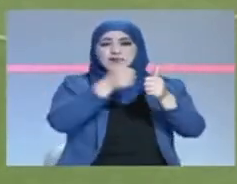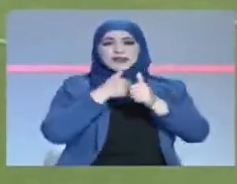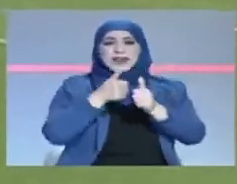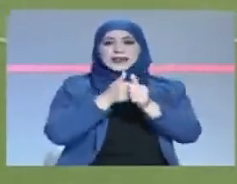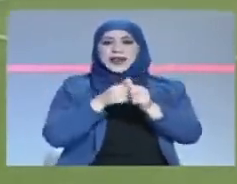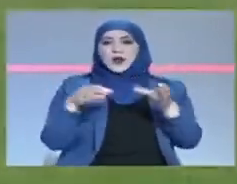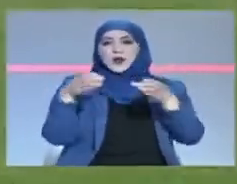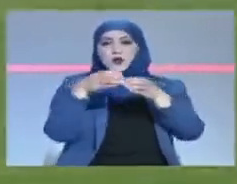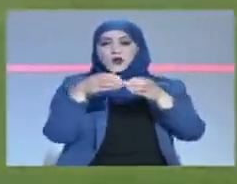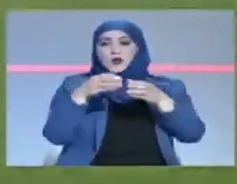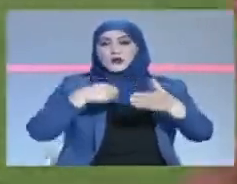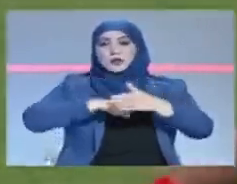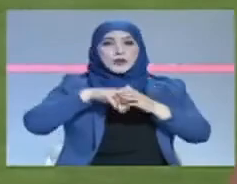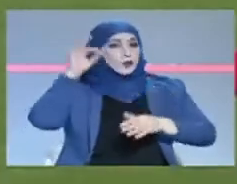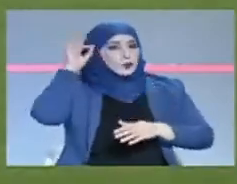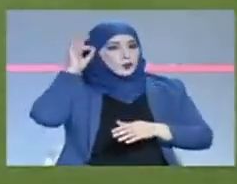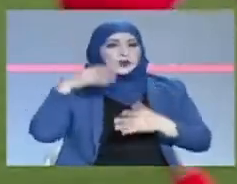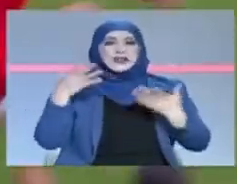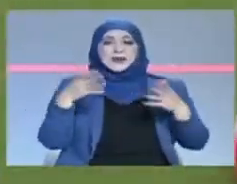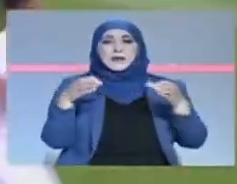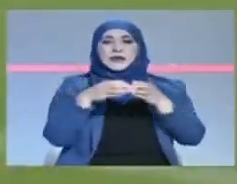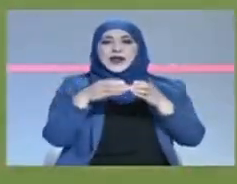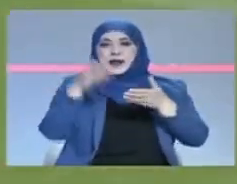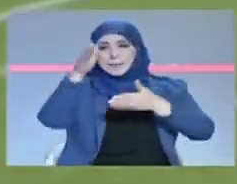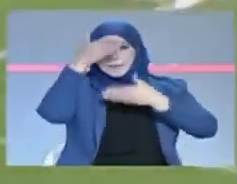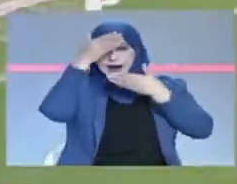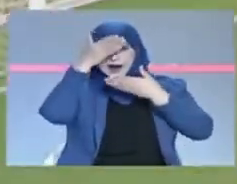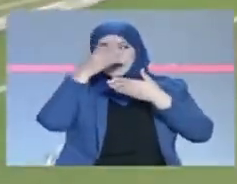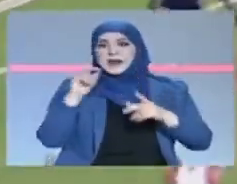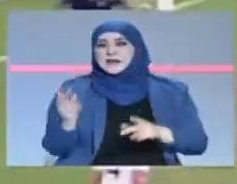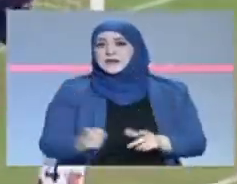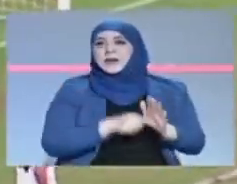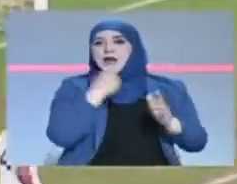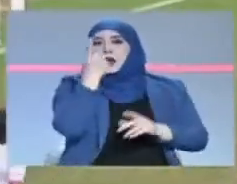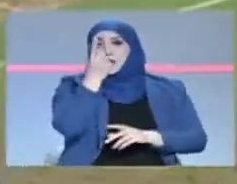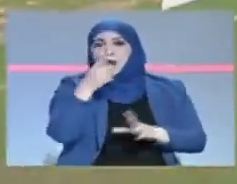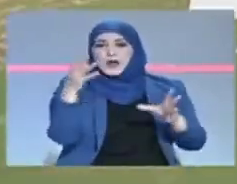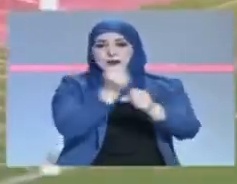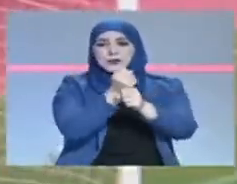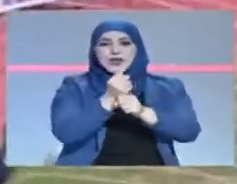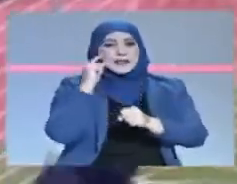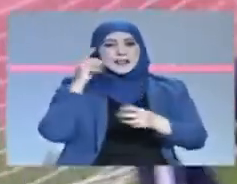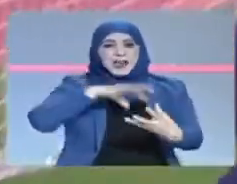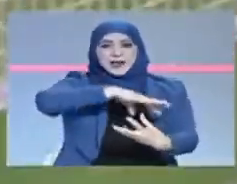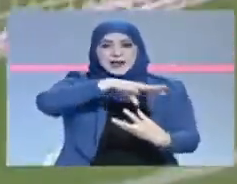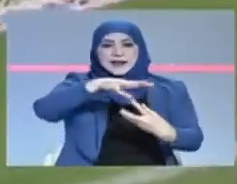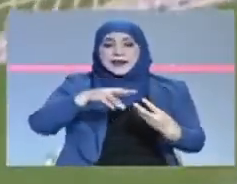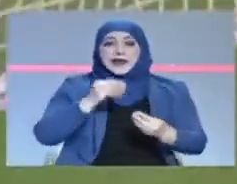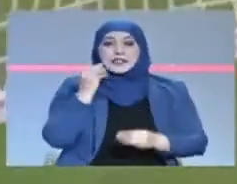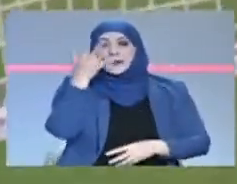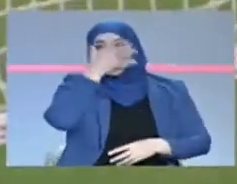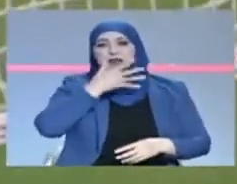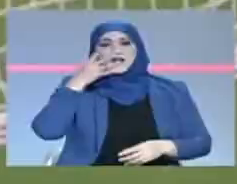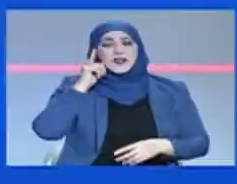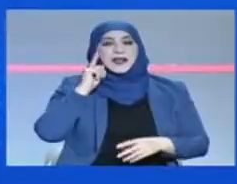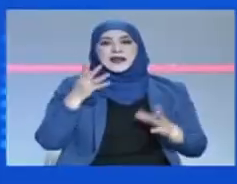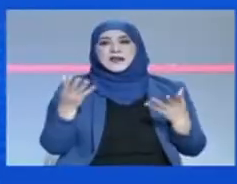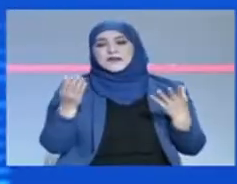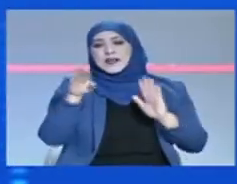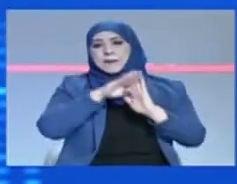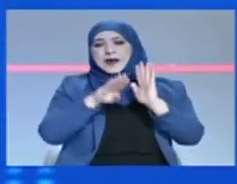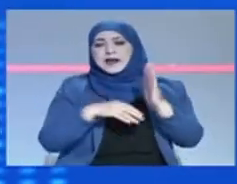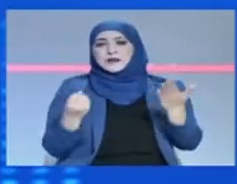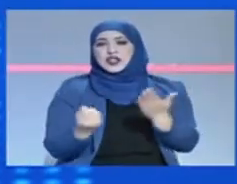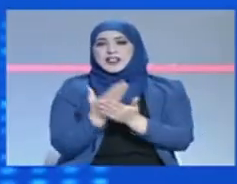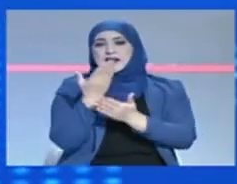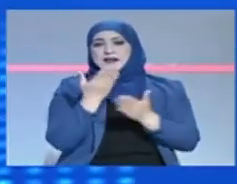المنتخب الوطني بالمنتخب المغربي في التأهل للمرة الأولى لنهائيات كأس أمم إفريقيا في نظامها